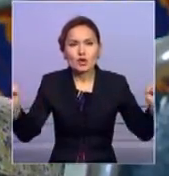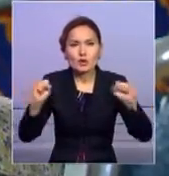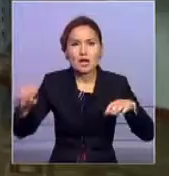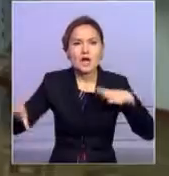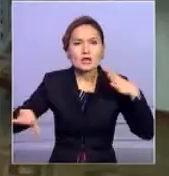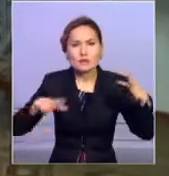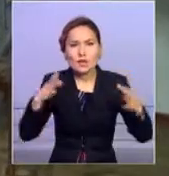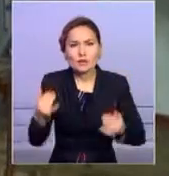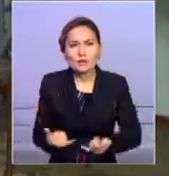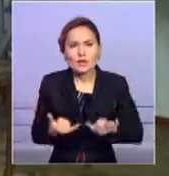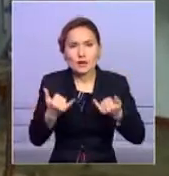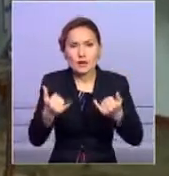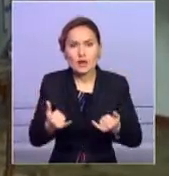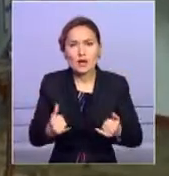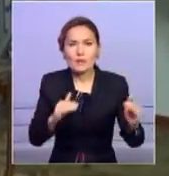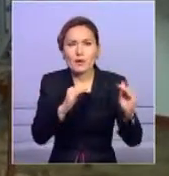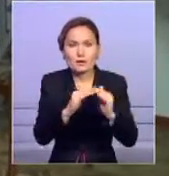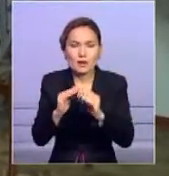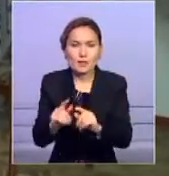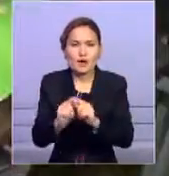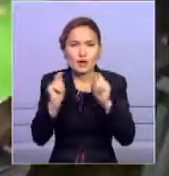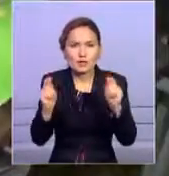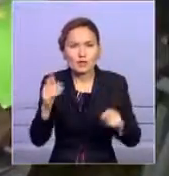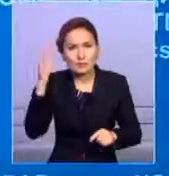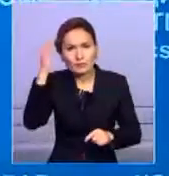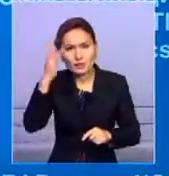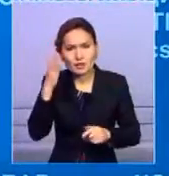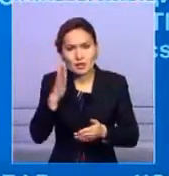сауықтыруға арналған кешен ашқысы келетінін айтты.